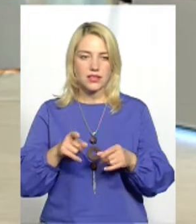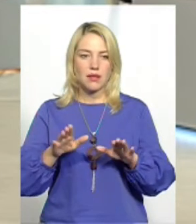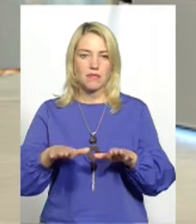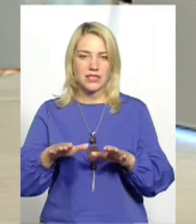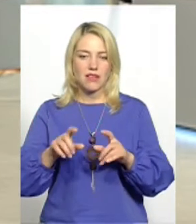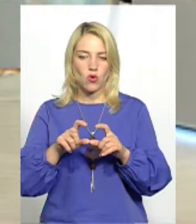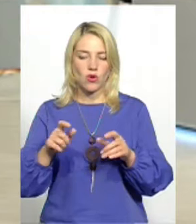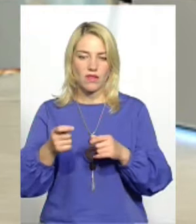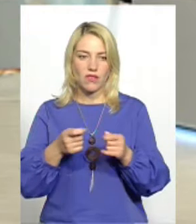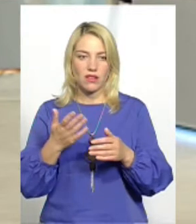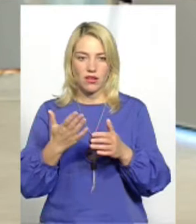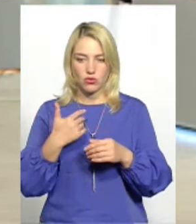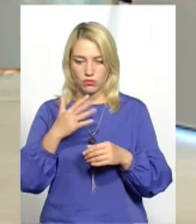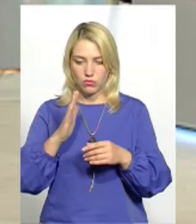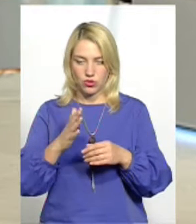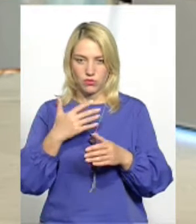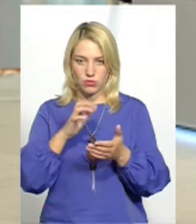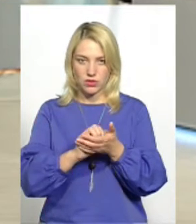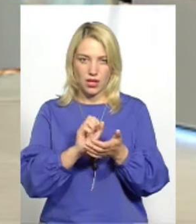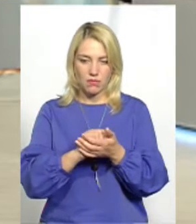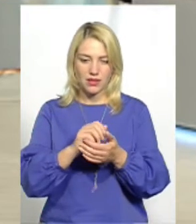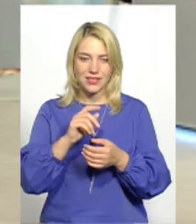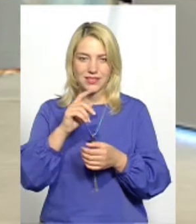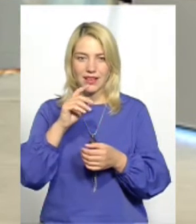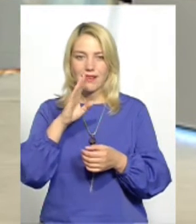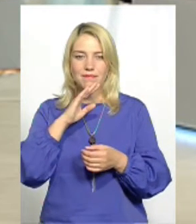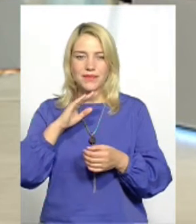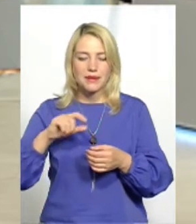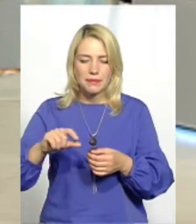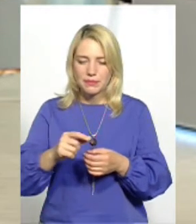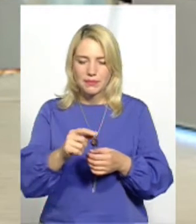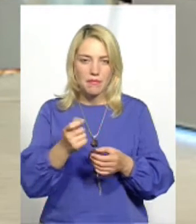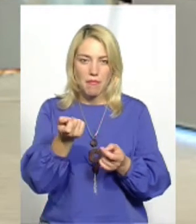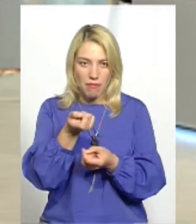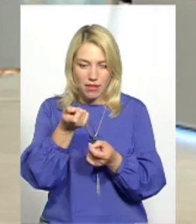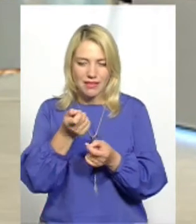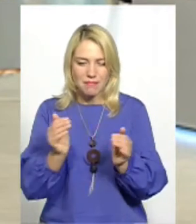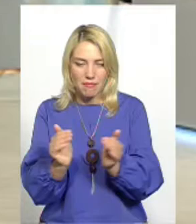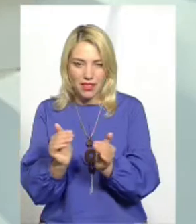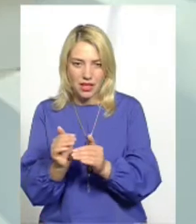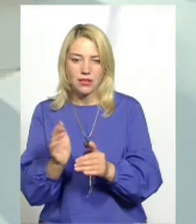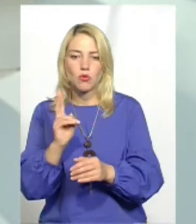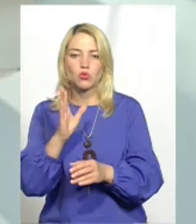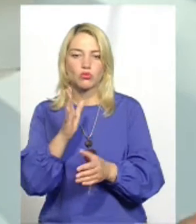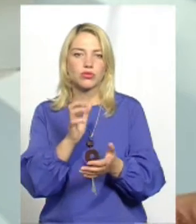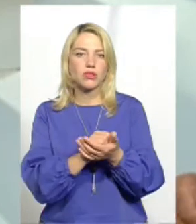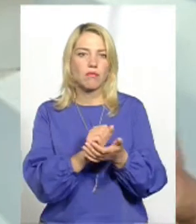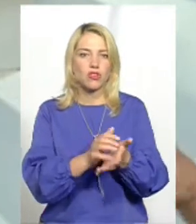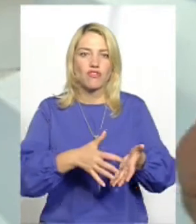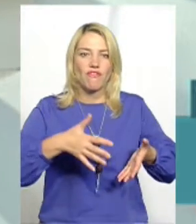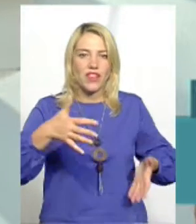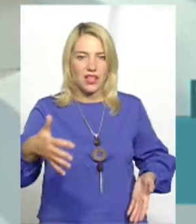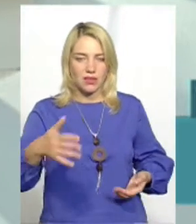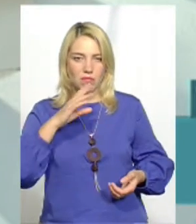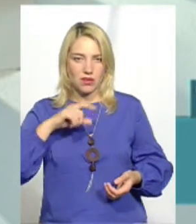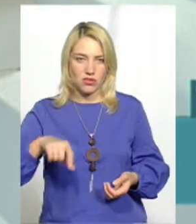дрібним ручейком цим займатися, то хто буде займатися потужними підприємствами, які є на сьогоднішній день, і очисні споруди, які в нас